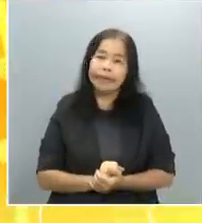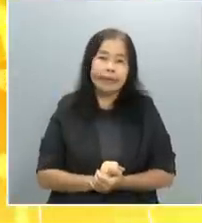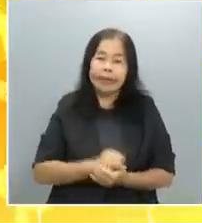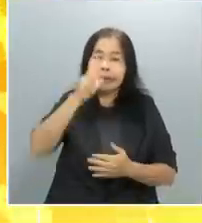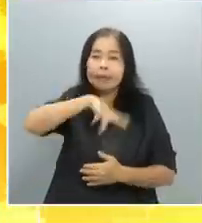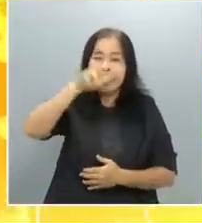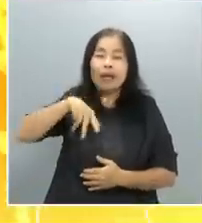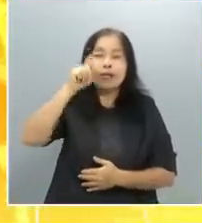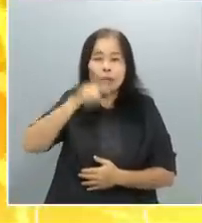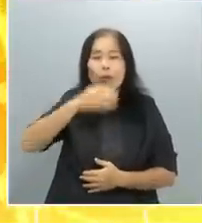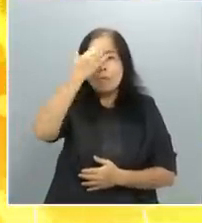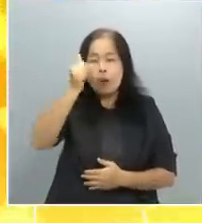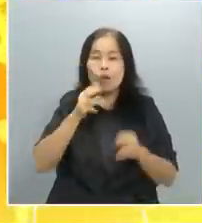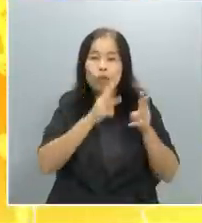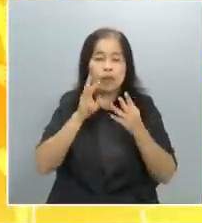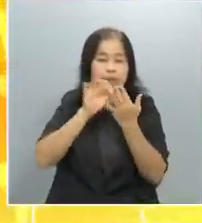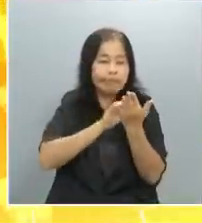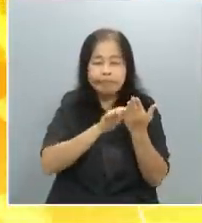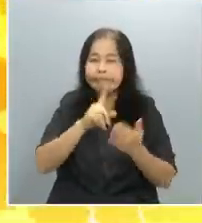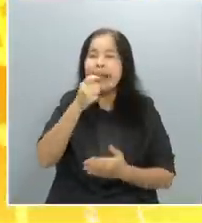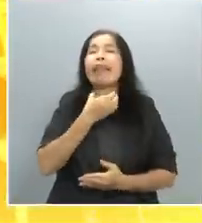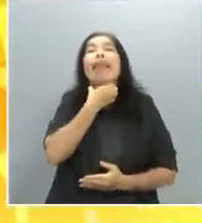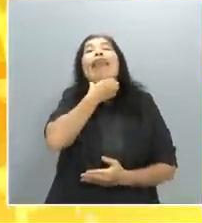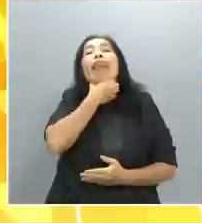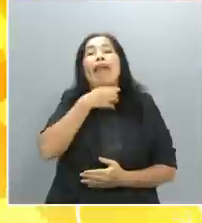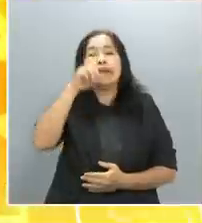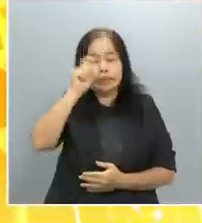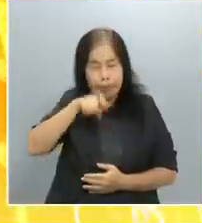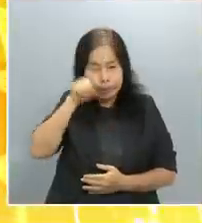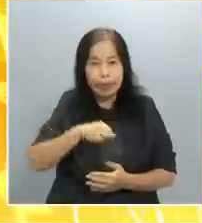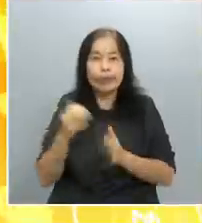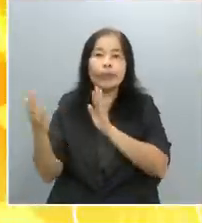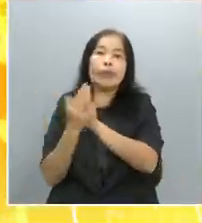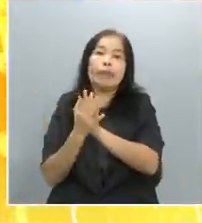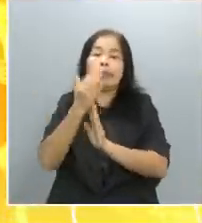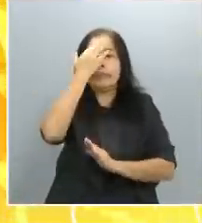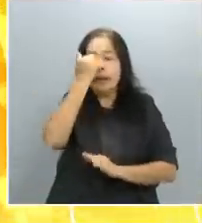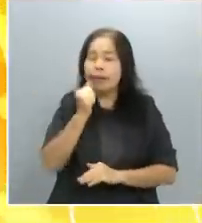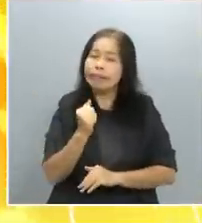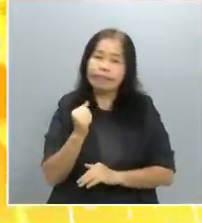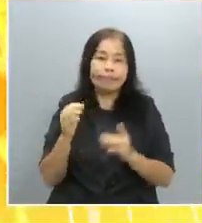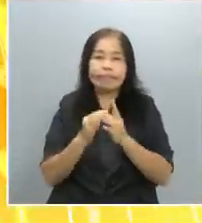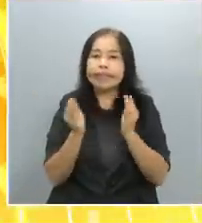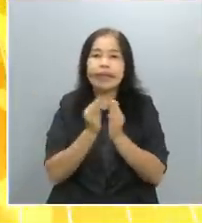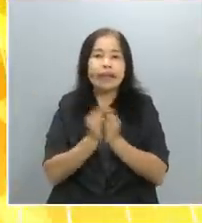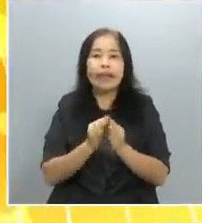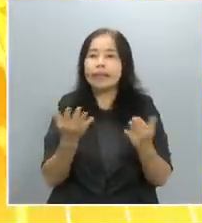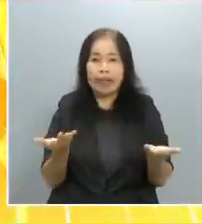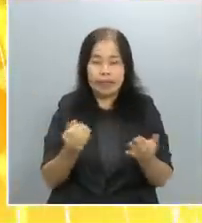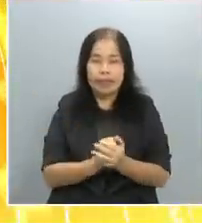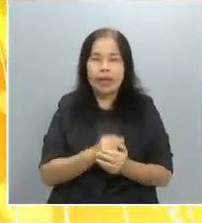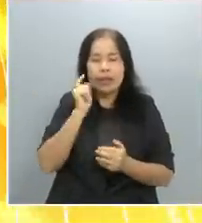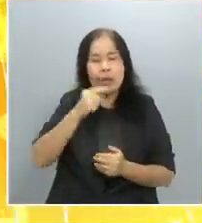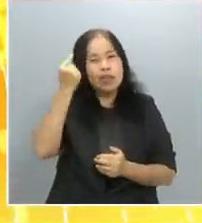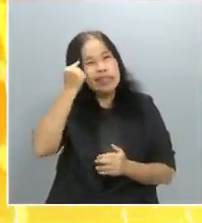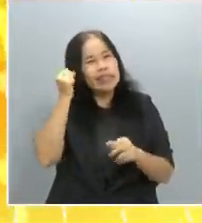ะคณิตศาสตร์มันหลีกเลี่ยงไม่ได ้มันบังคับให้ต้องเดิน เกมมันบังคับให้ต้องเดินแบบนั้นต้องดูว่าทำยังไ